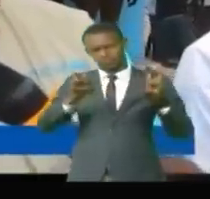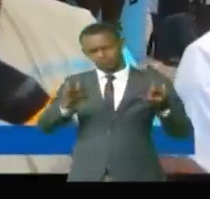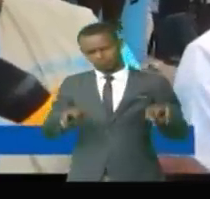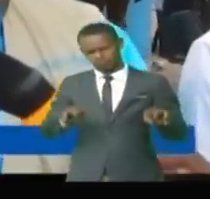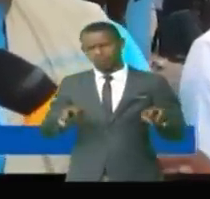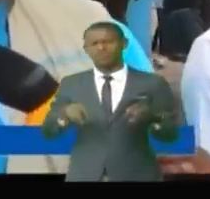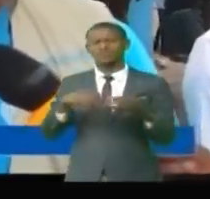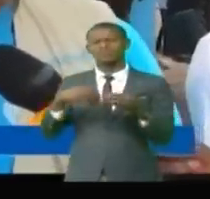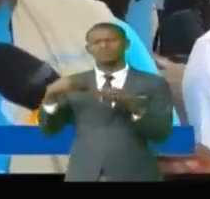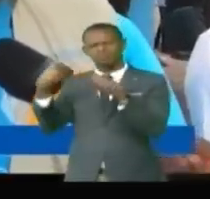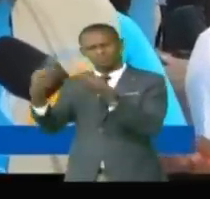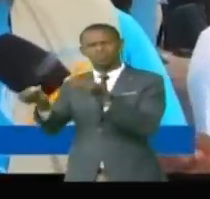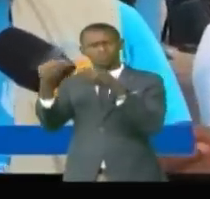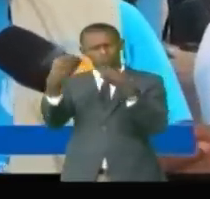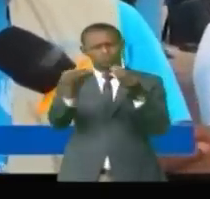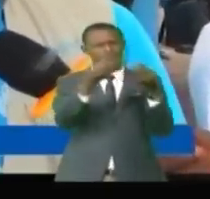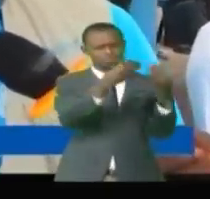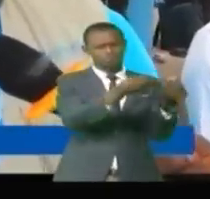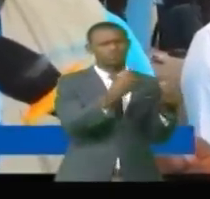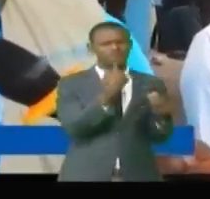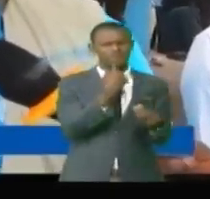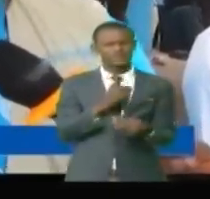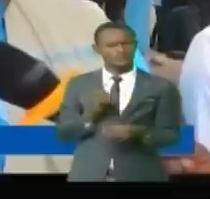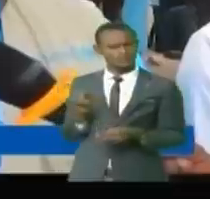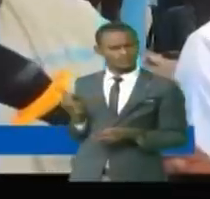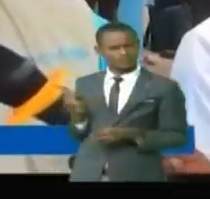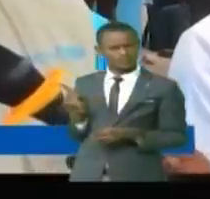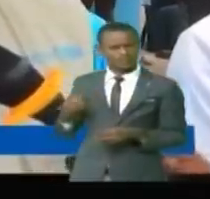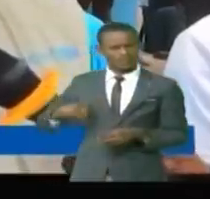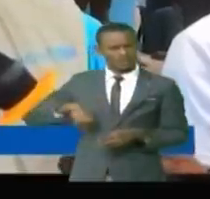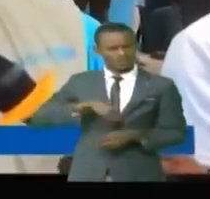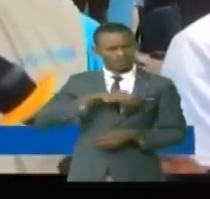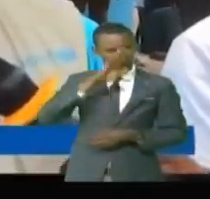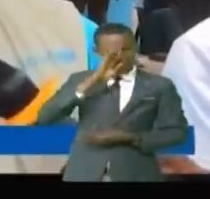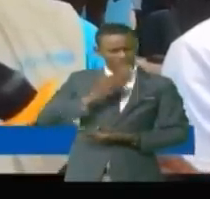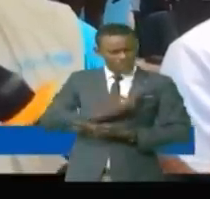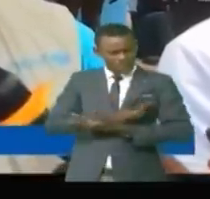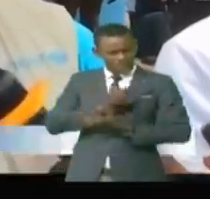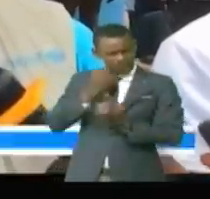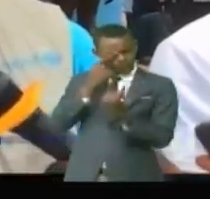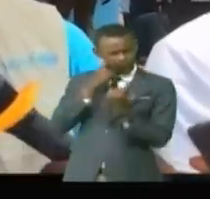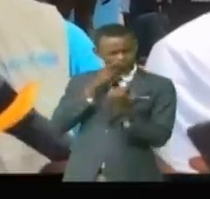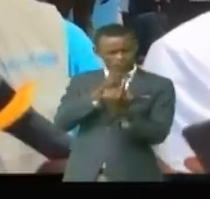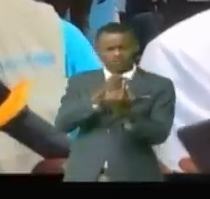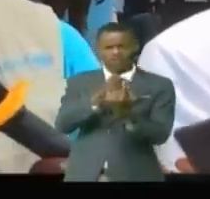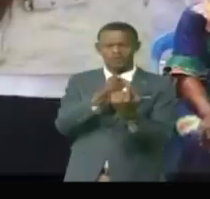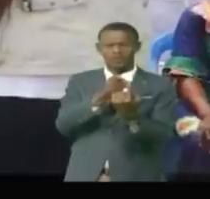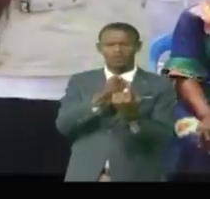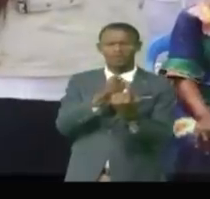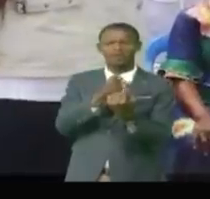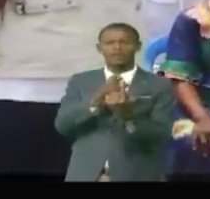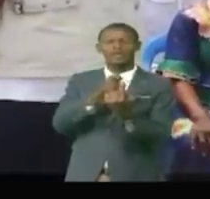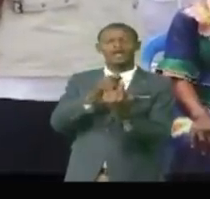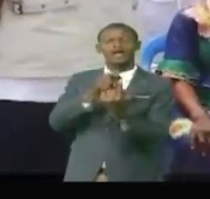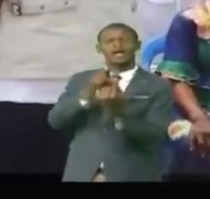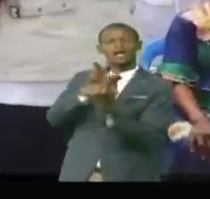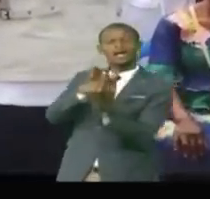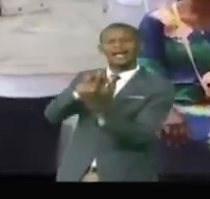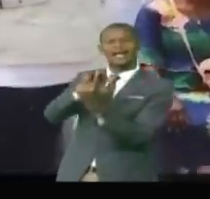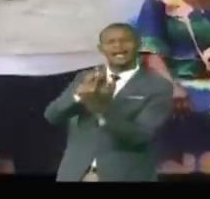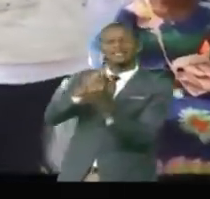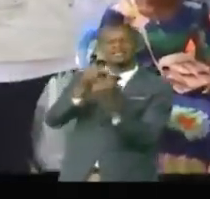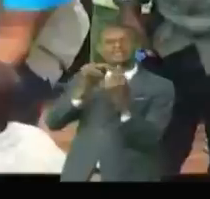leur permettra de bâtir leur avenir, assurer leur bien-être et celui de leur famille. Différentes études